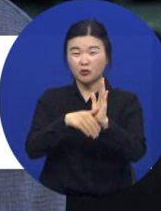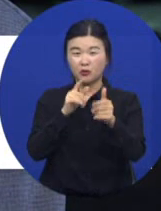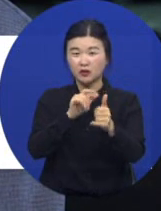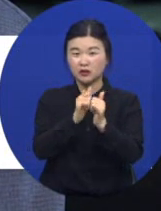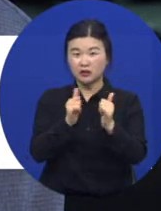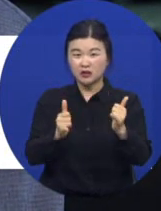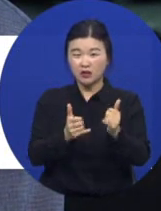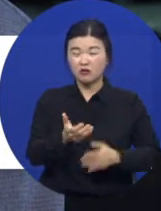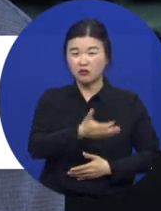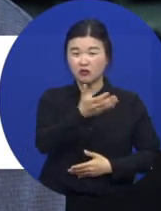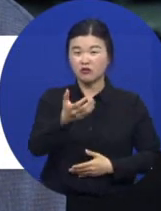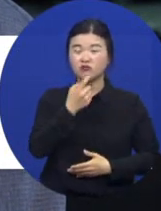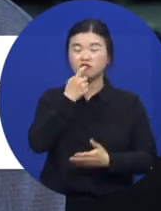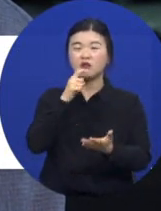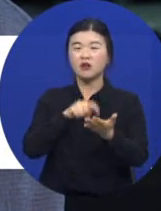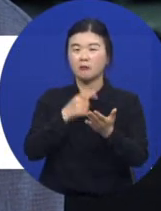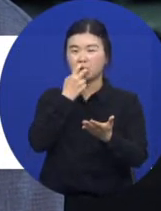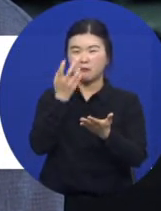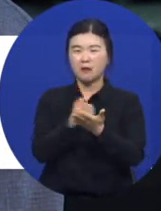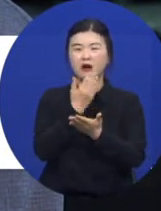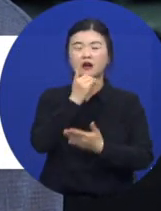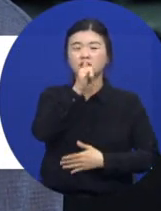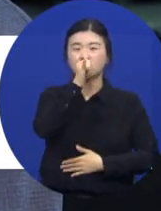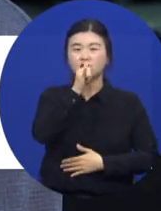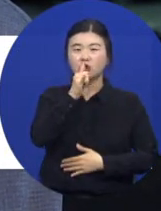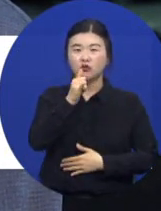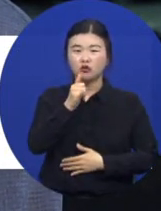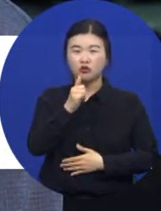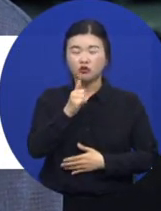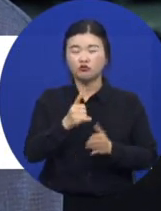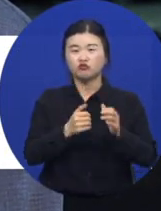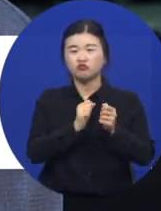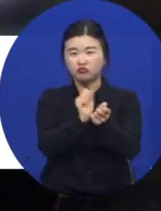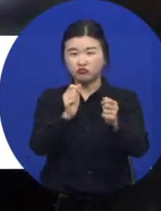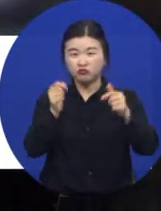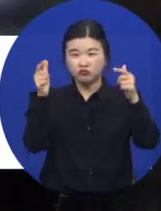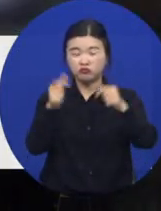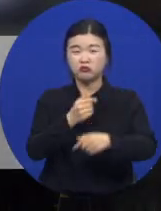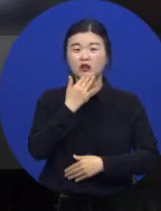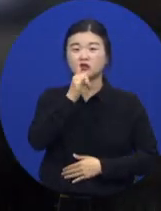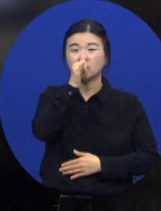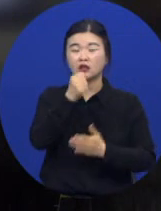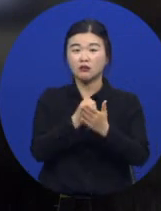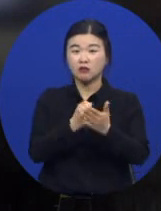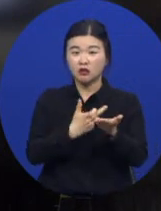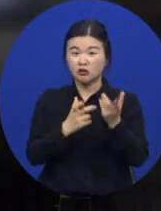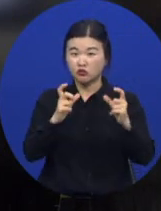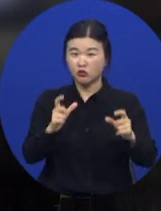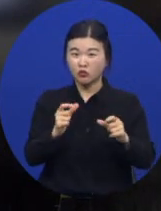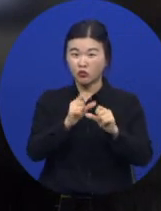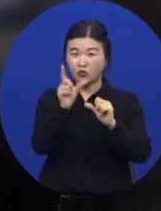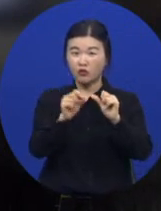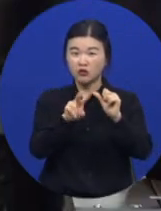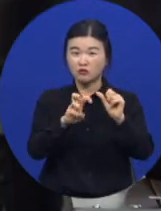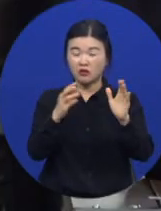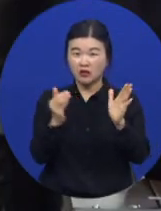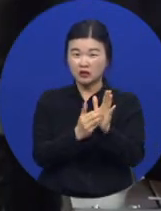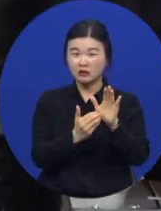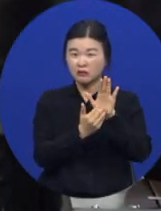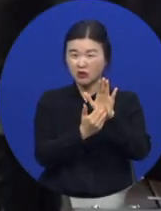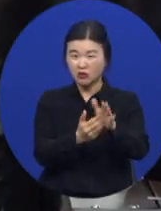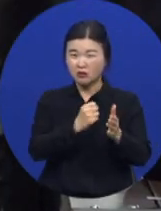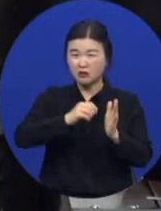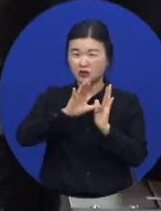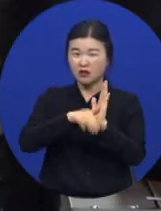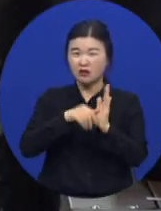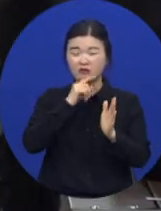확진자의 동선 파악에 용이하고 조금 더 확진되는 걸 누그러뜨릴 수 있기 때문에. 제주도는 오늘 23일까지 방역 수칙을